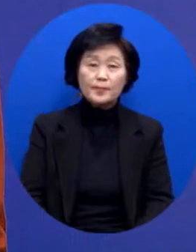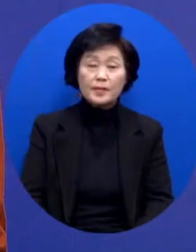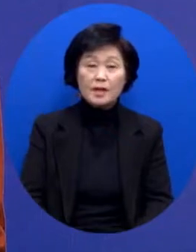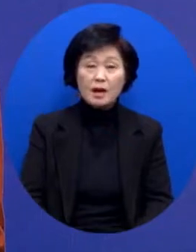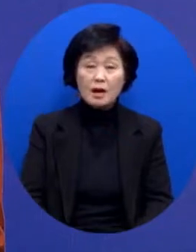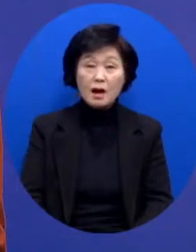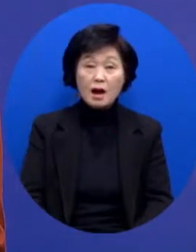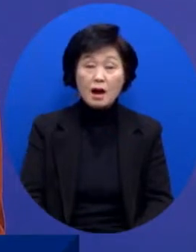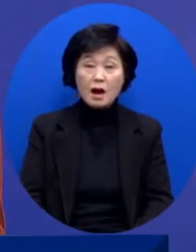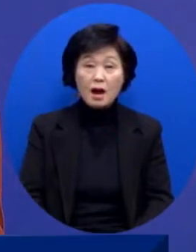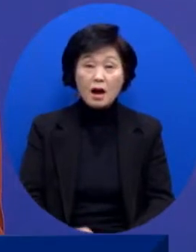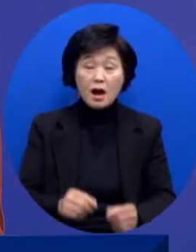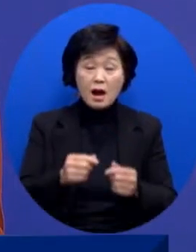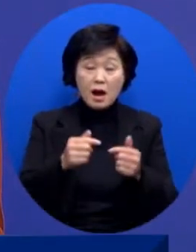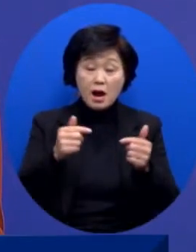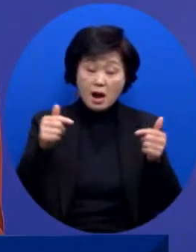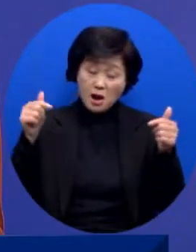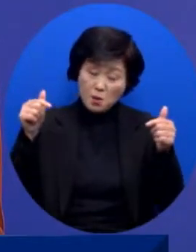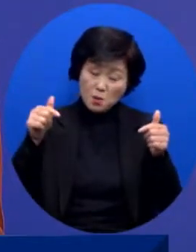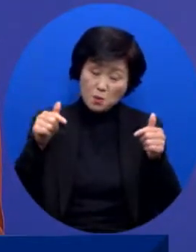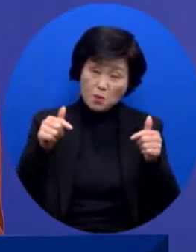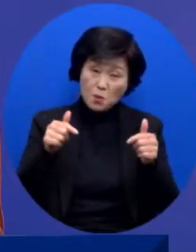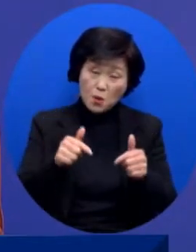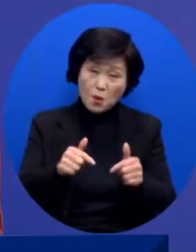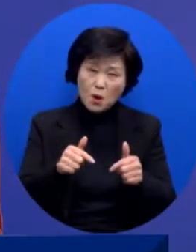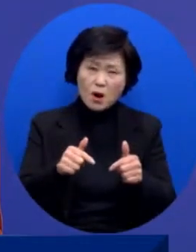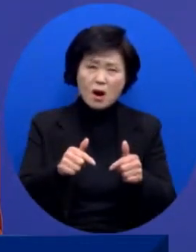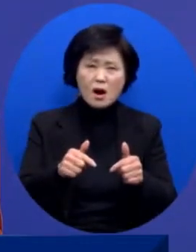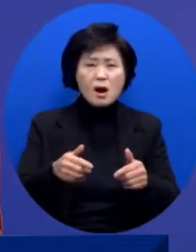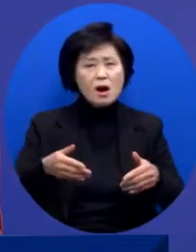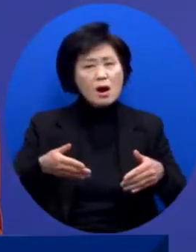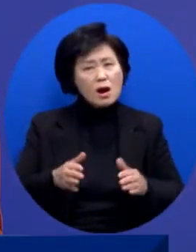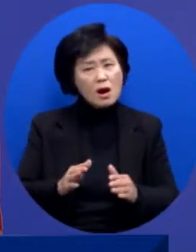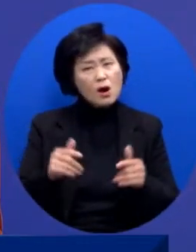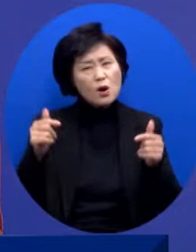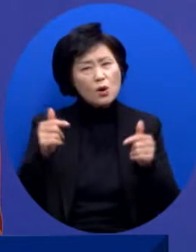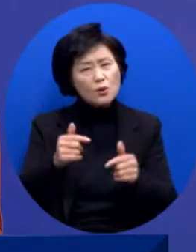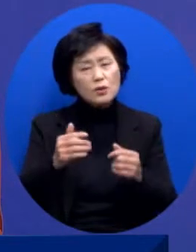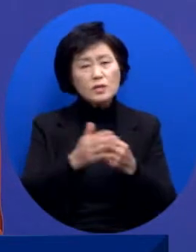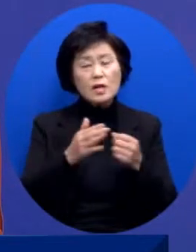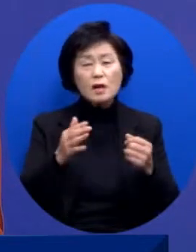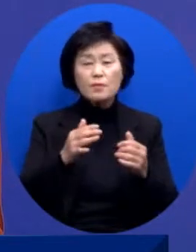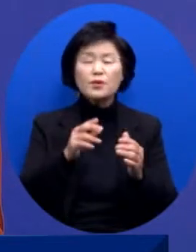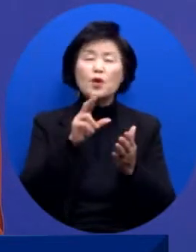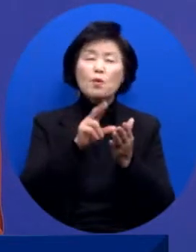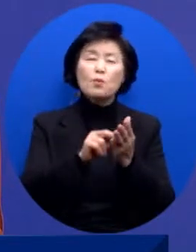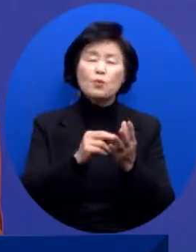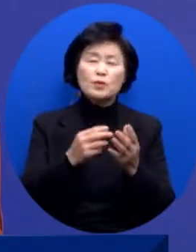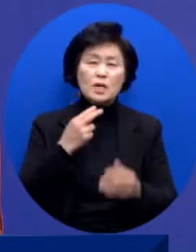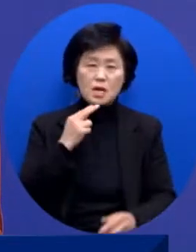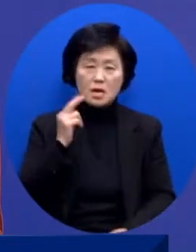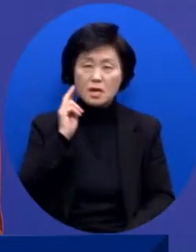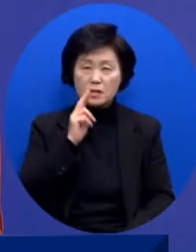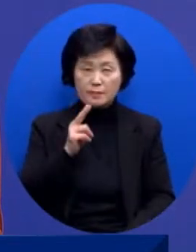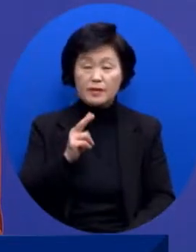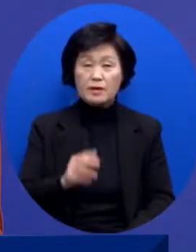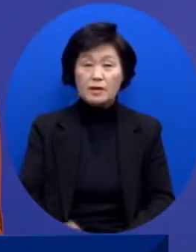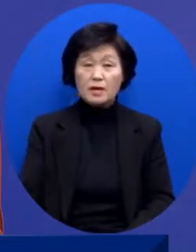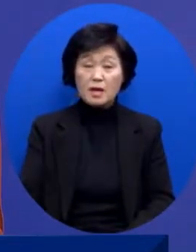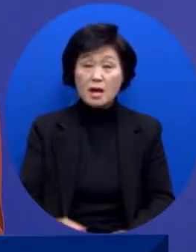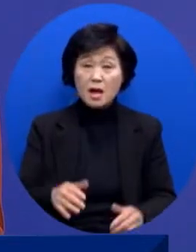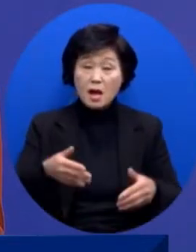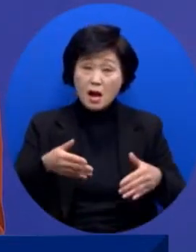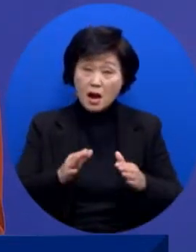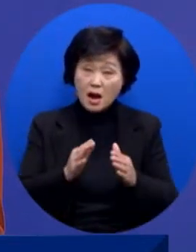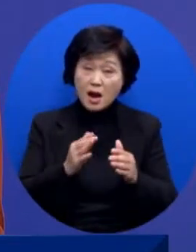이처럼 갈수록 떨어지는 출생 뉴 때문에 사회적 우려가 커지고 있습니다 정부는 새해를 맞아 보육 출생 과 관련한